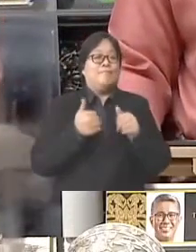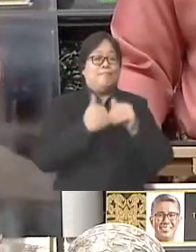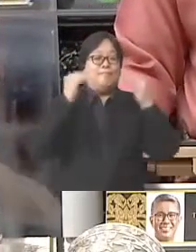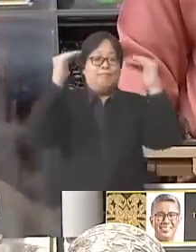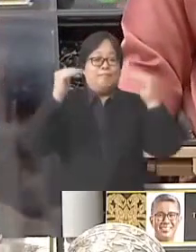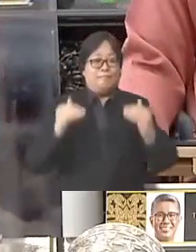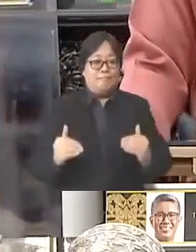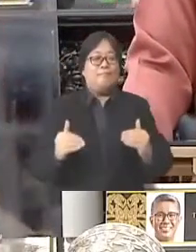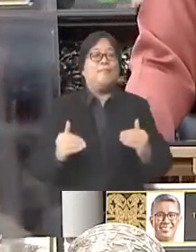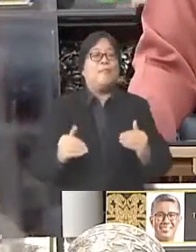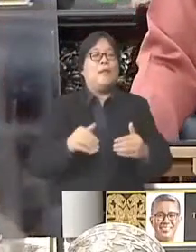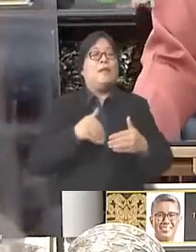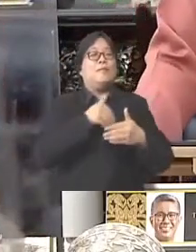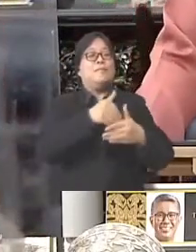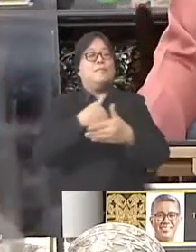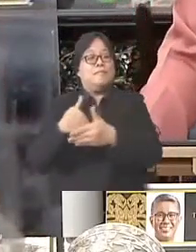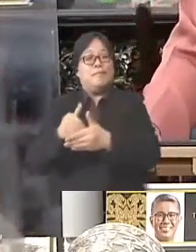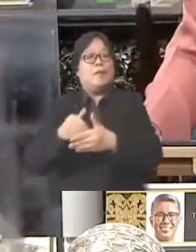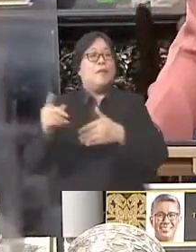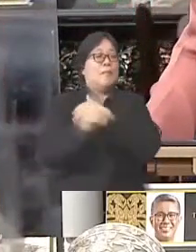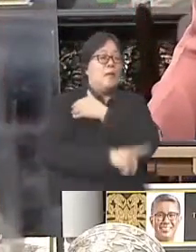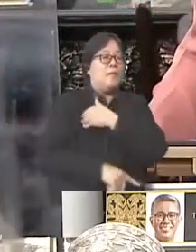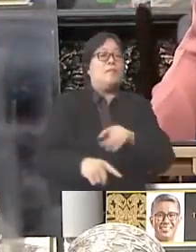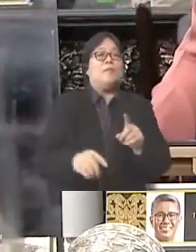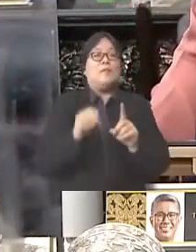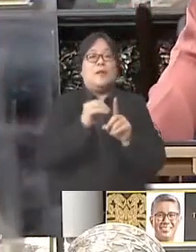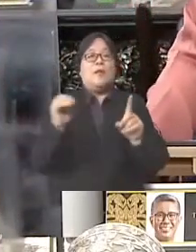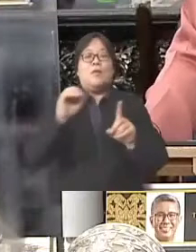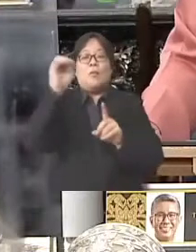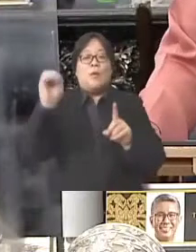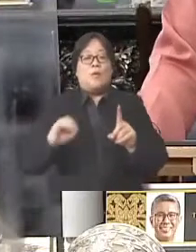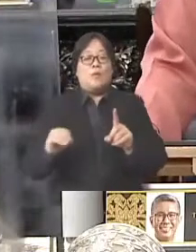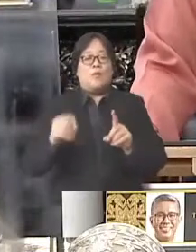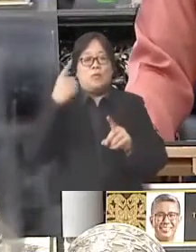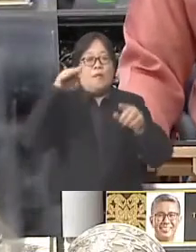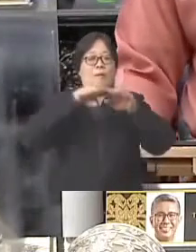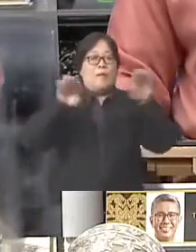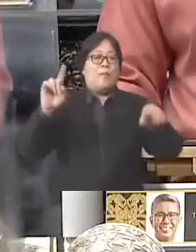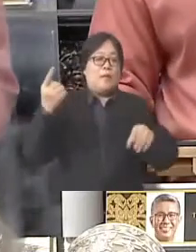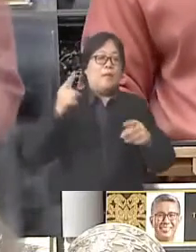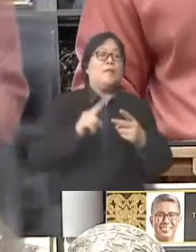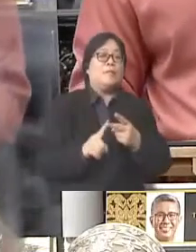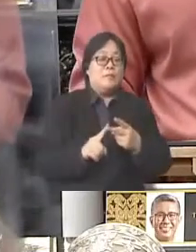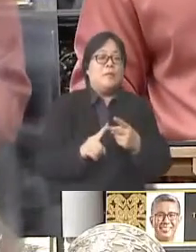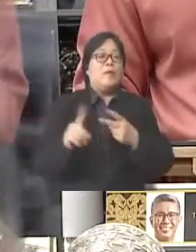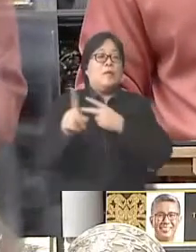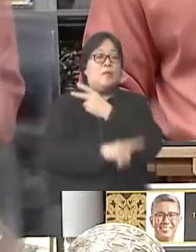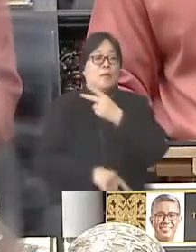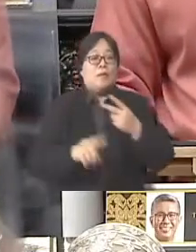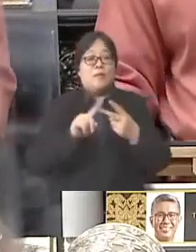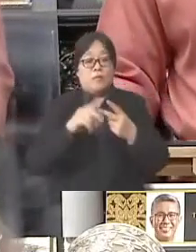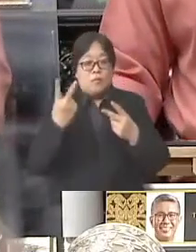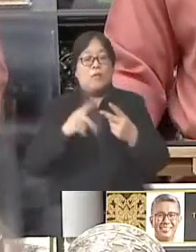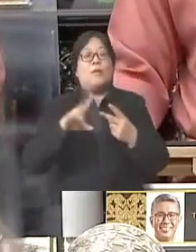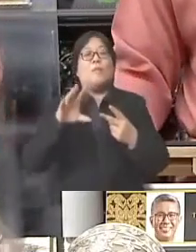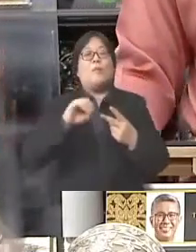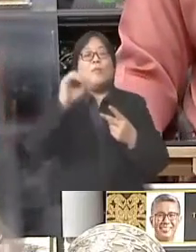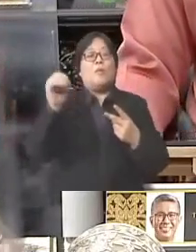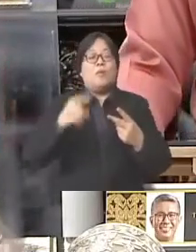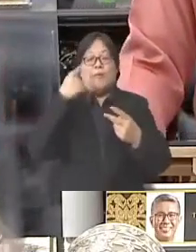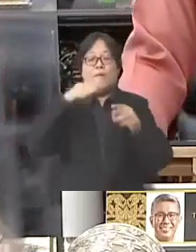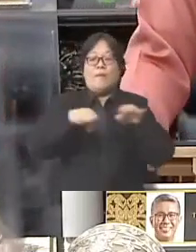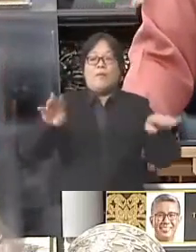berfase dengan insentif remisi peneliti sebanyak 102g pasca bertambah dan remisi peneliti sebanyak 50 ratus